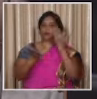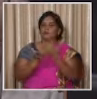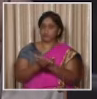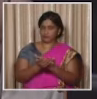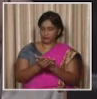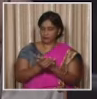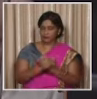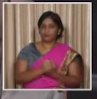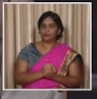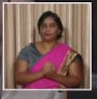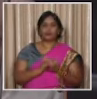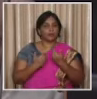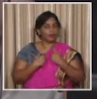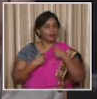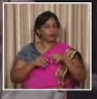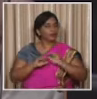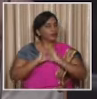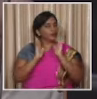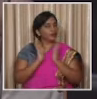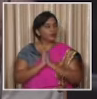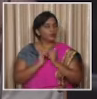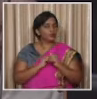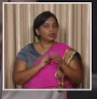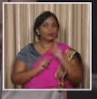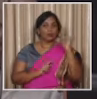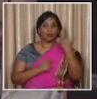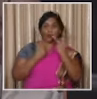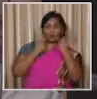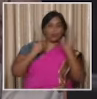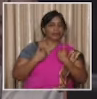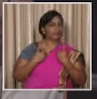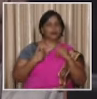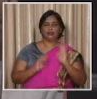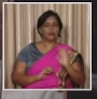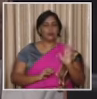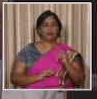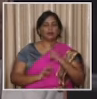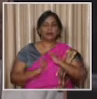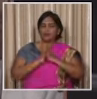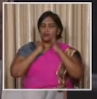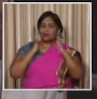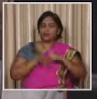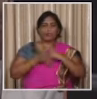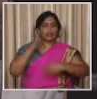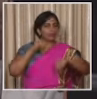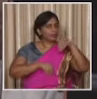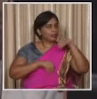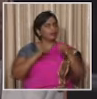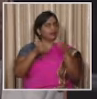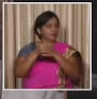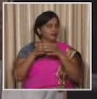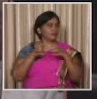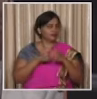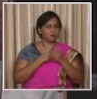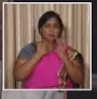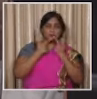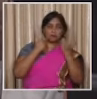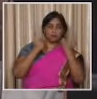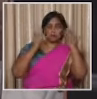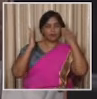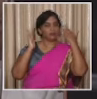ඉදිරිපත් කරනවා. මම මේ සියල්ල කරන්නේ ජනප්‍රිය වෙන්න නෙමෙයි. බොහෝ දේශපාලන කණ්ඩායම්